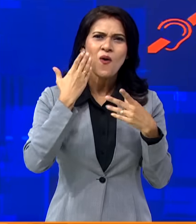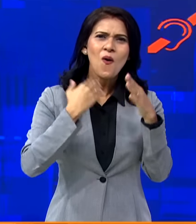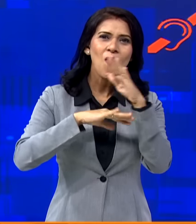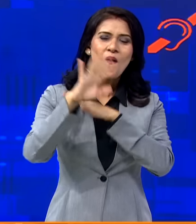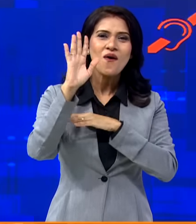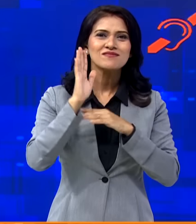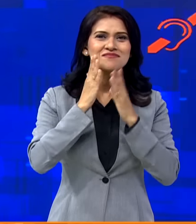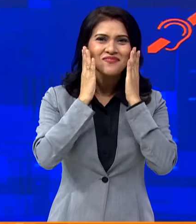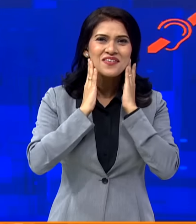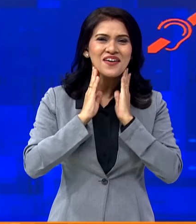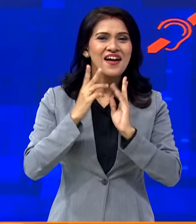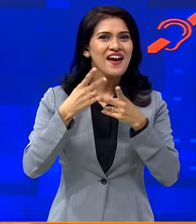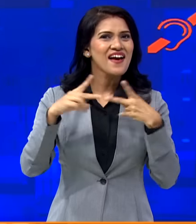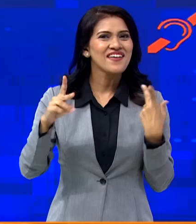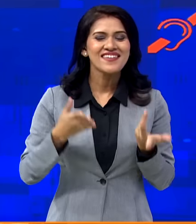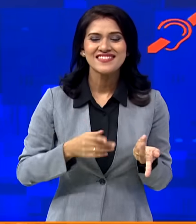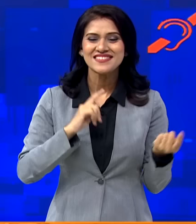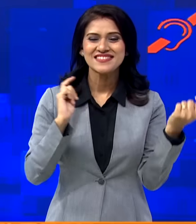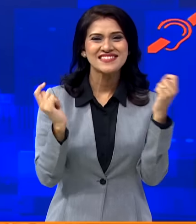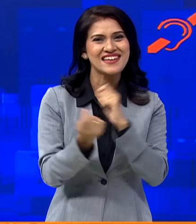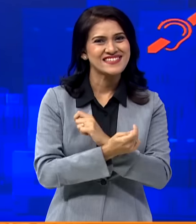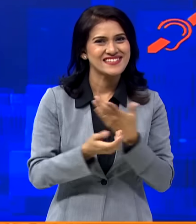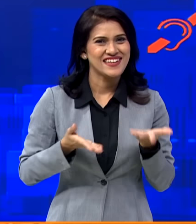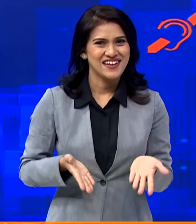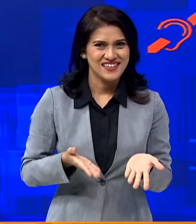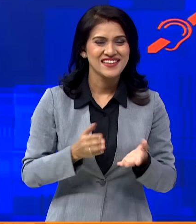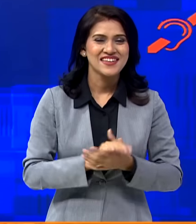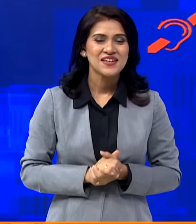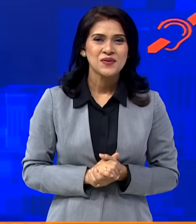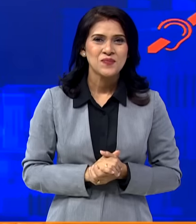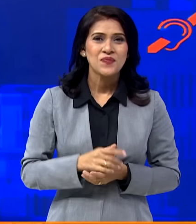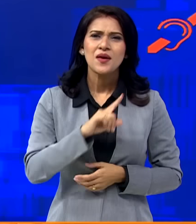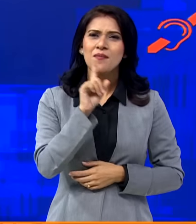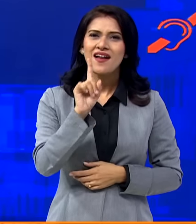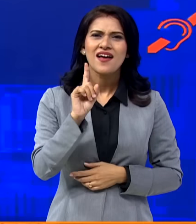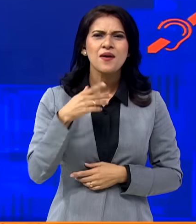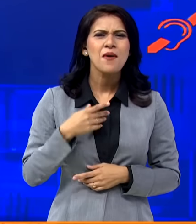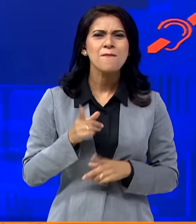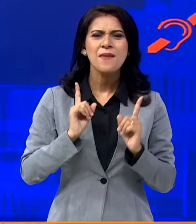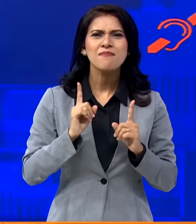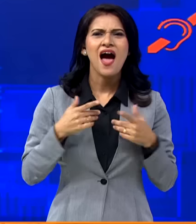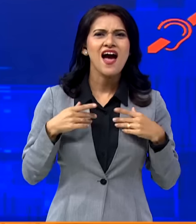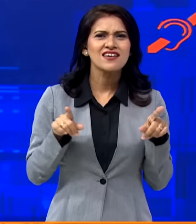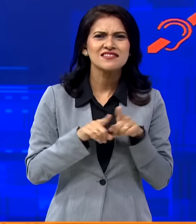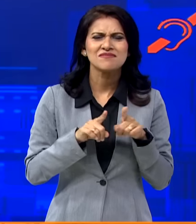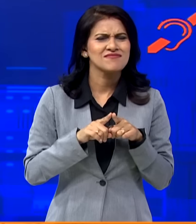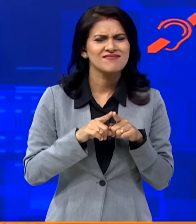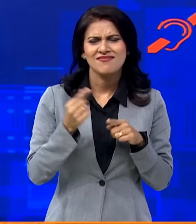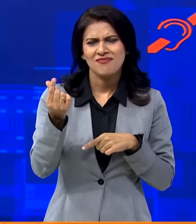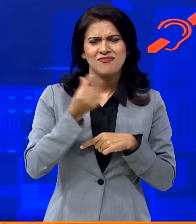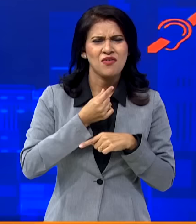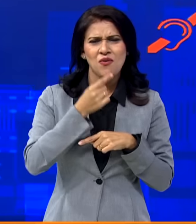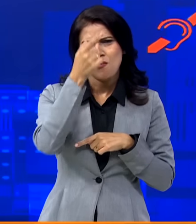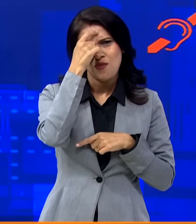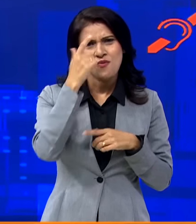दिखाई दे रहा है लेकिन रजत जी एक हमें आवारा कहना कोई बड़ा इल्जाम